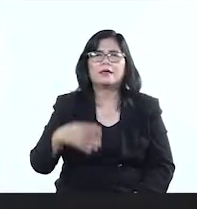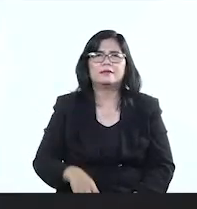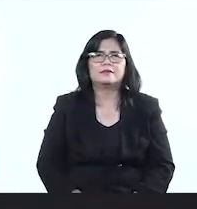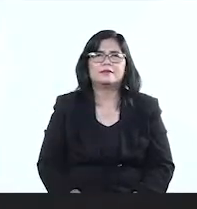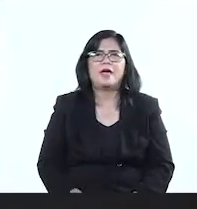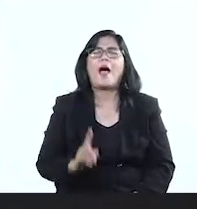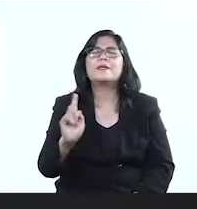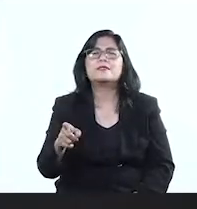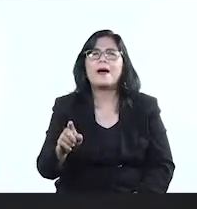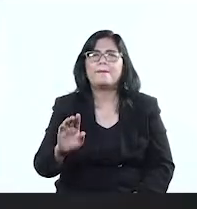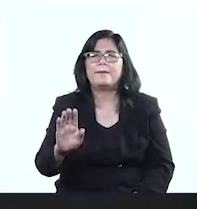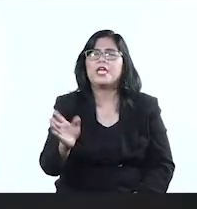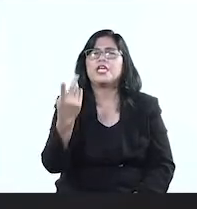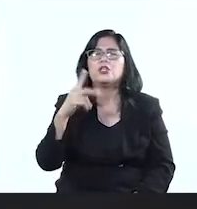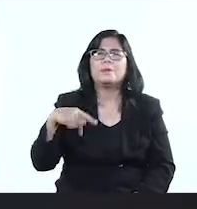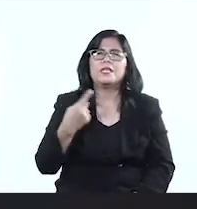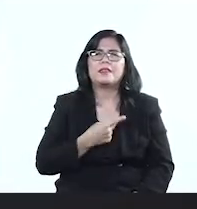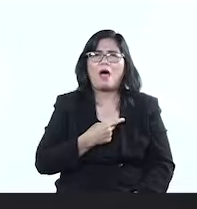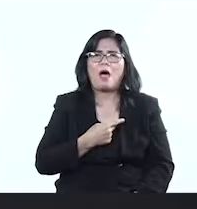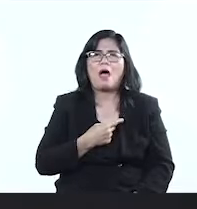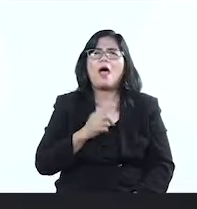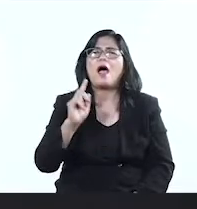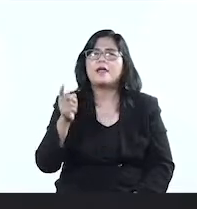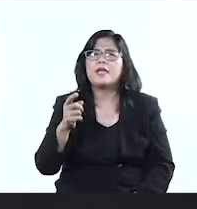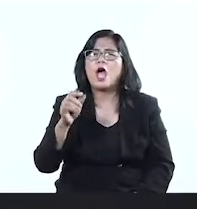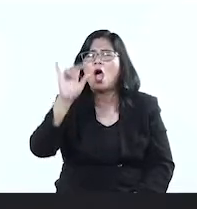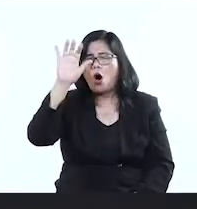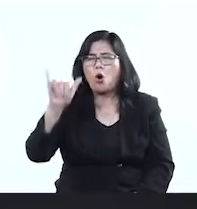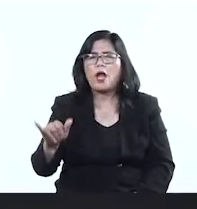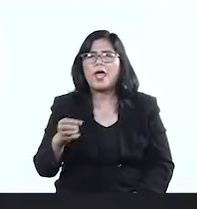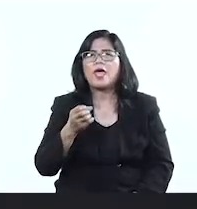hanya ditentukan oleh